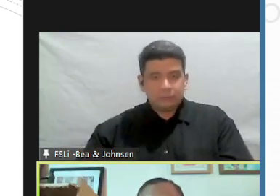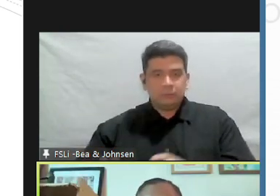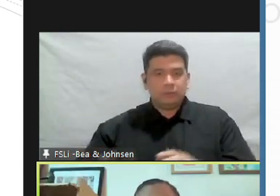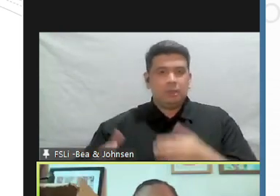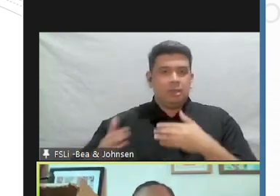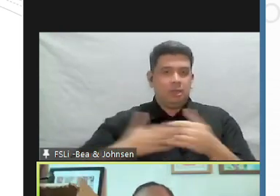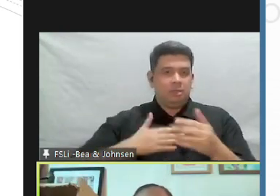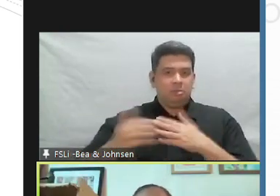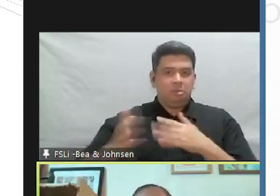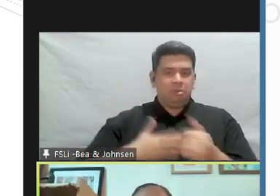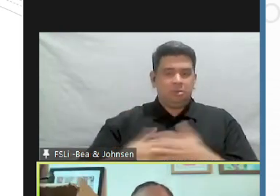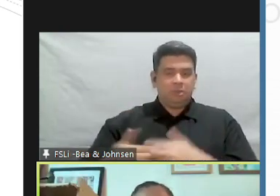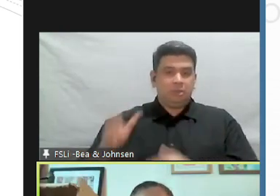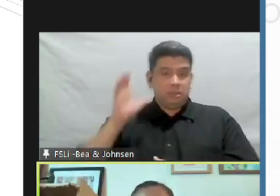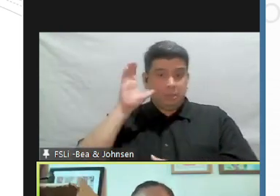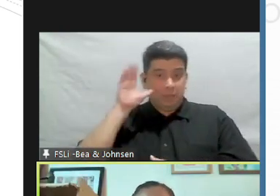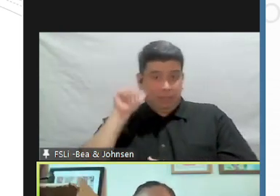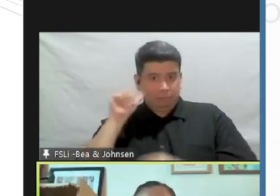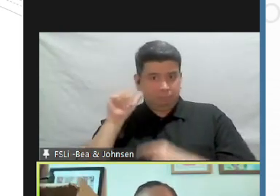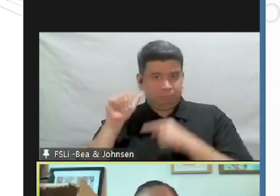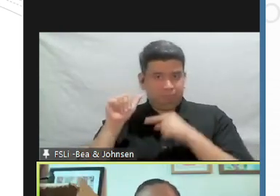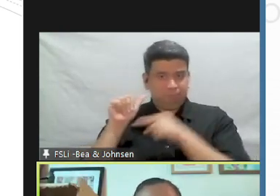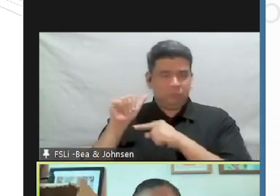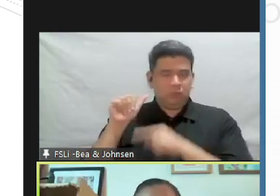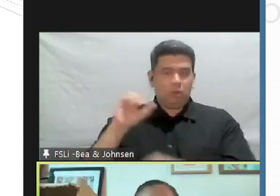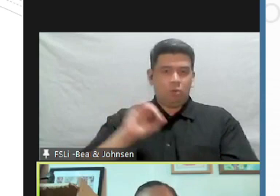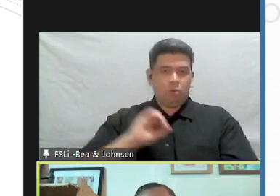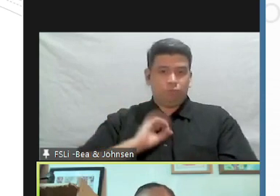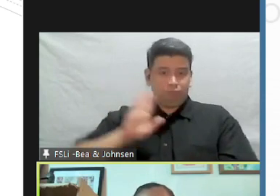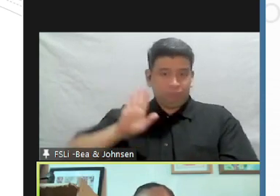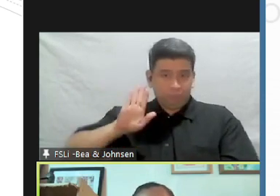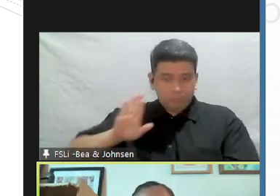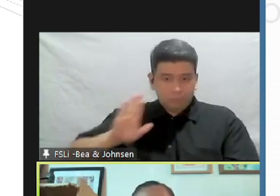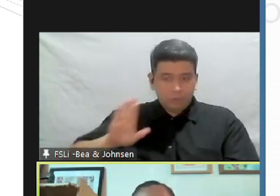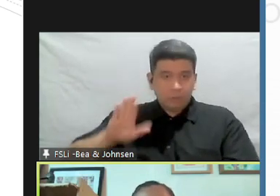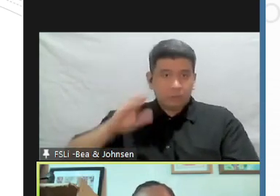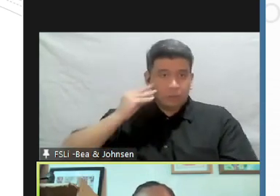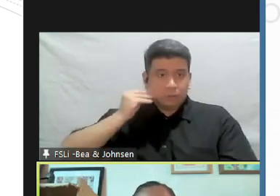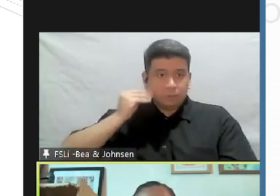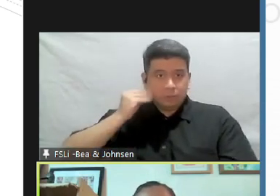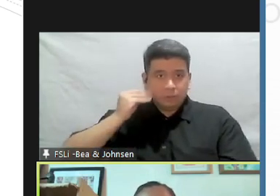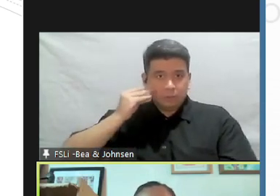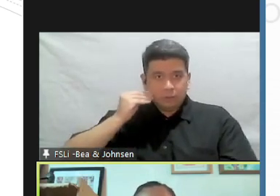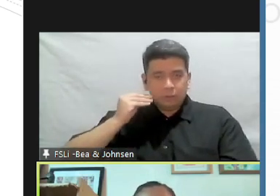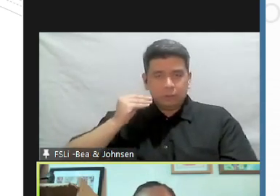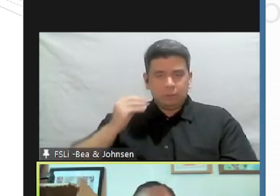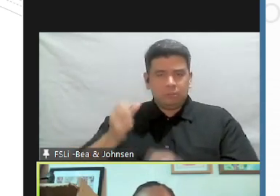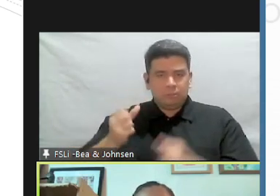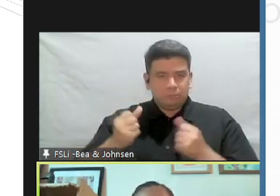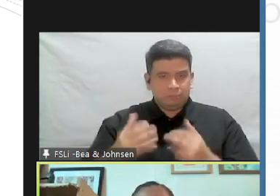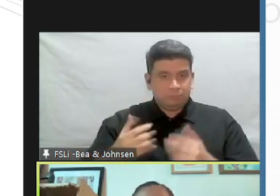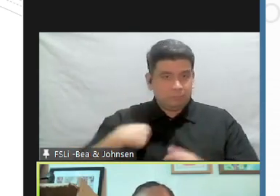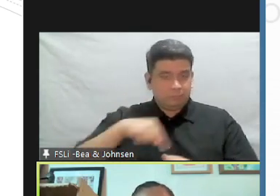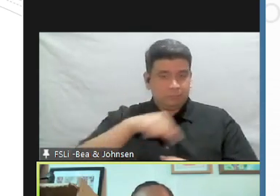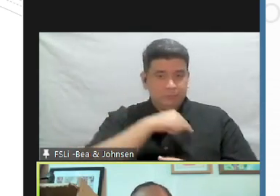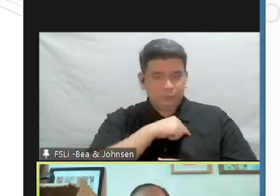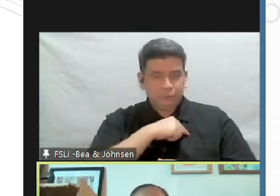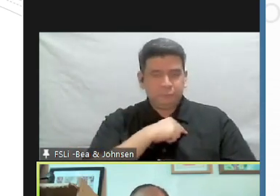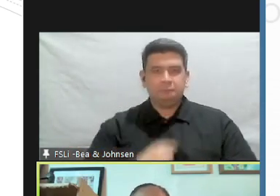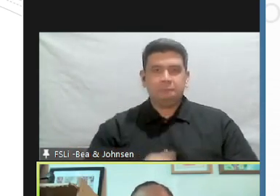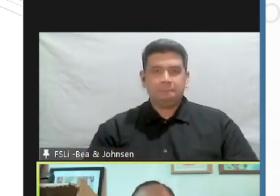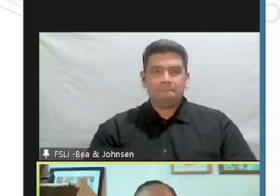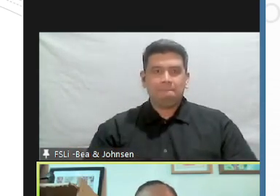niyang karanasan. Ano? At palagay ko kahit sa ating lahat dito ngayon at nandito sa learning